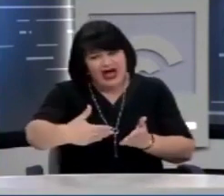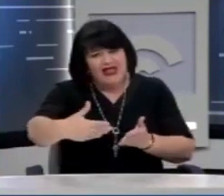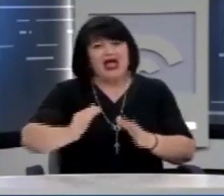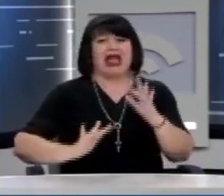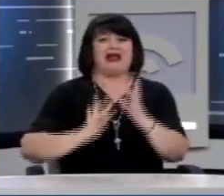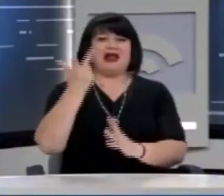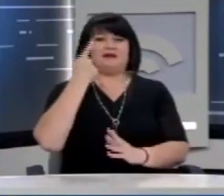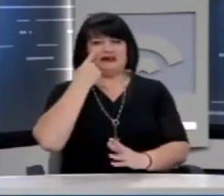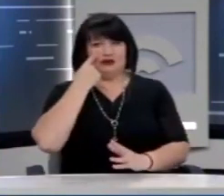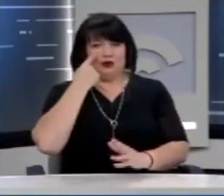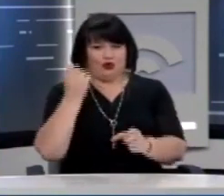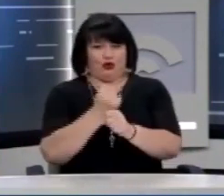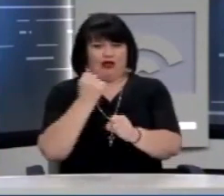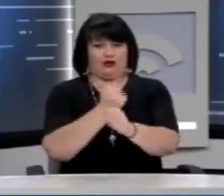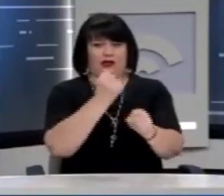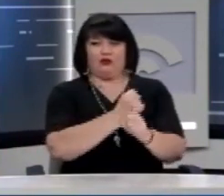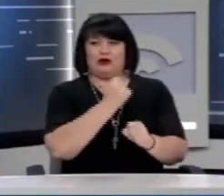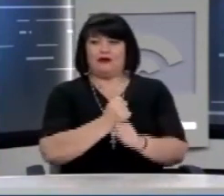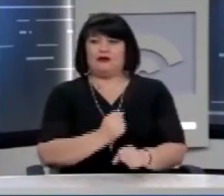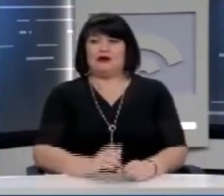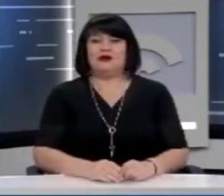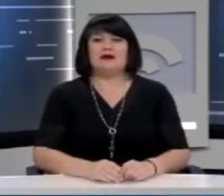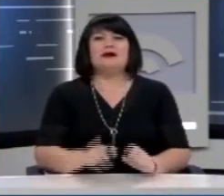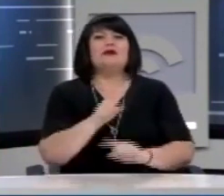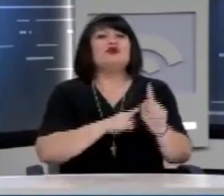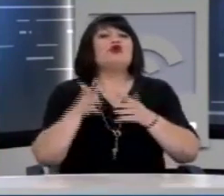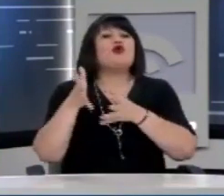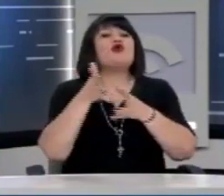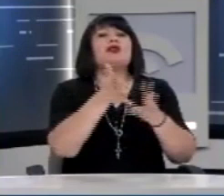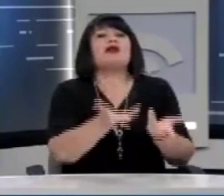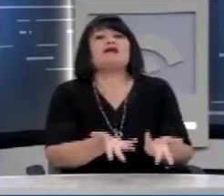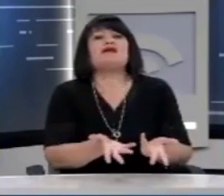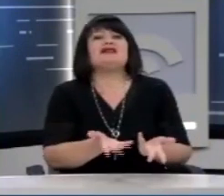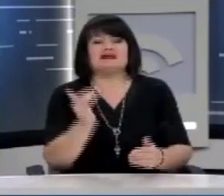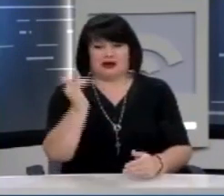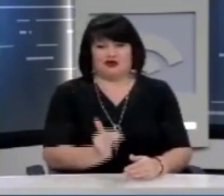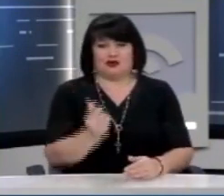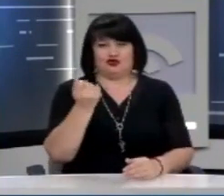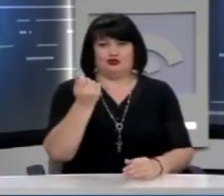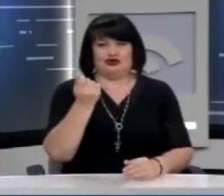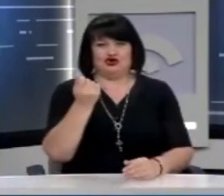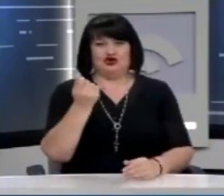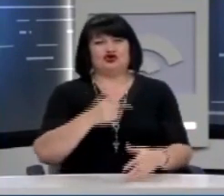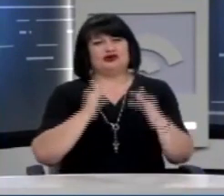η ανάπτυξη, έρχονται οι δουλειές. Αλήθεια, ποιον κοροϊδεύετε? Ο κατώτατος μισθός